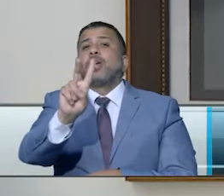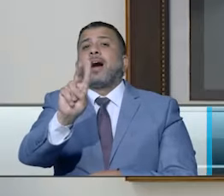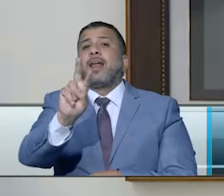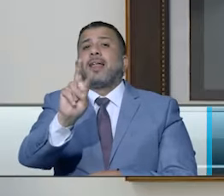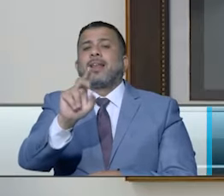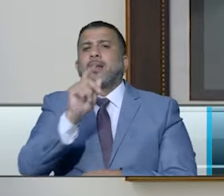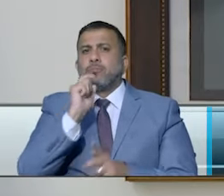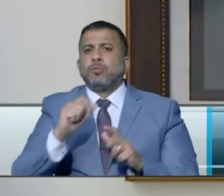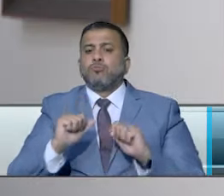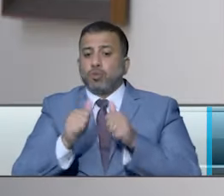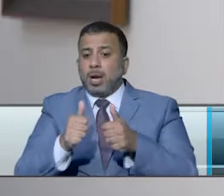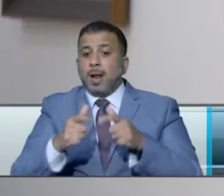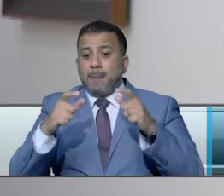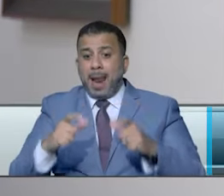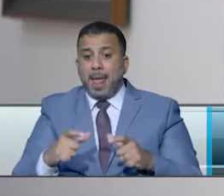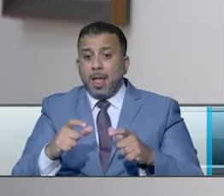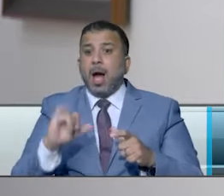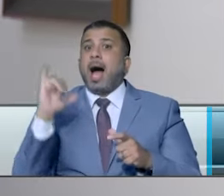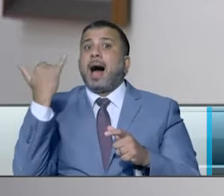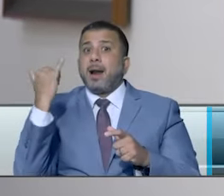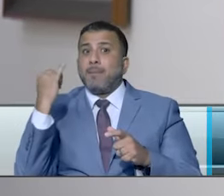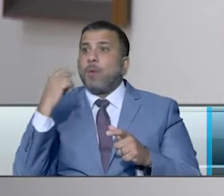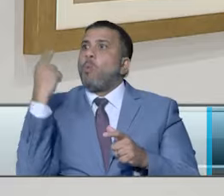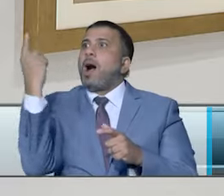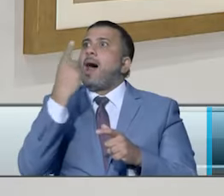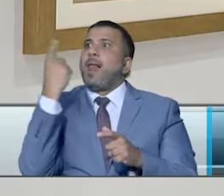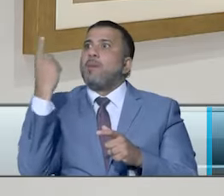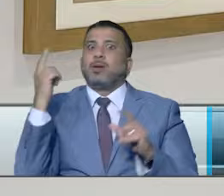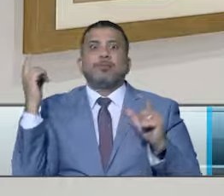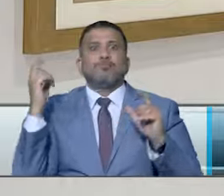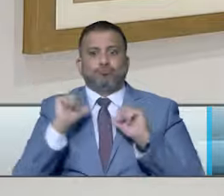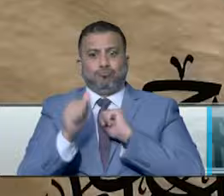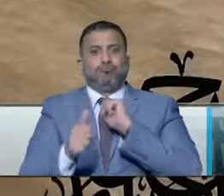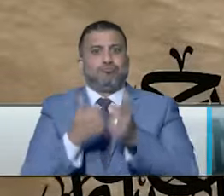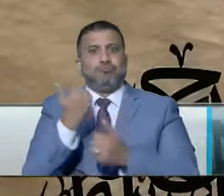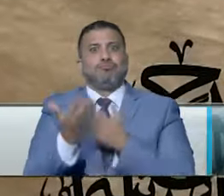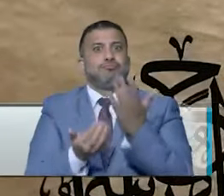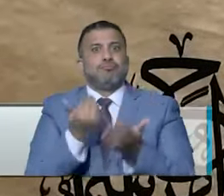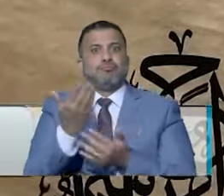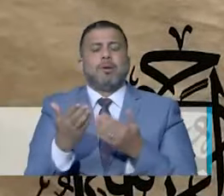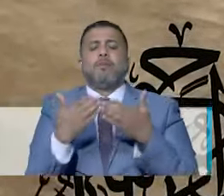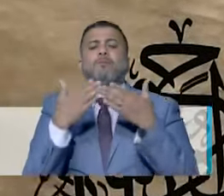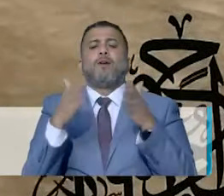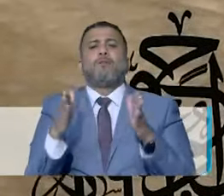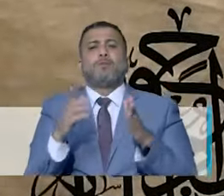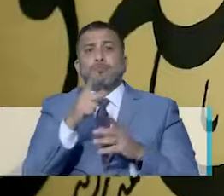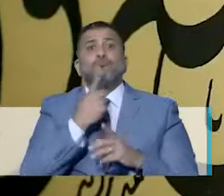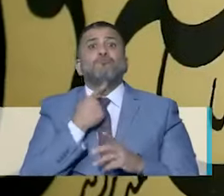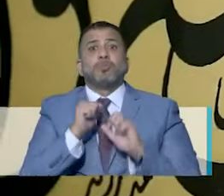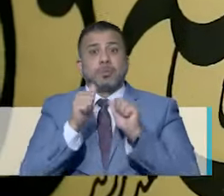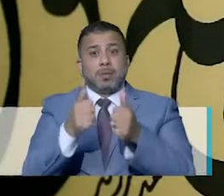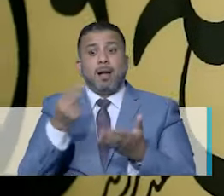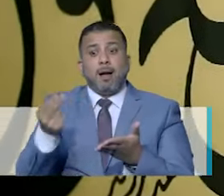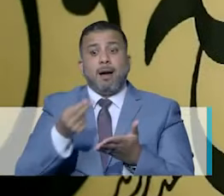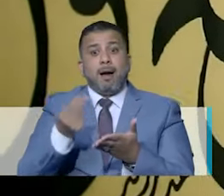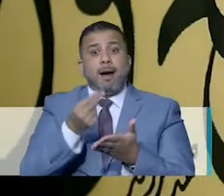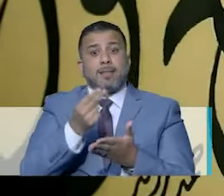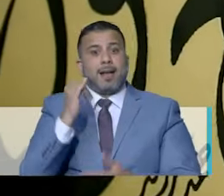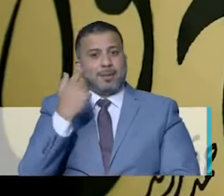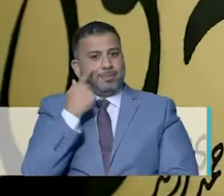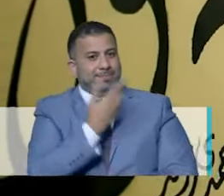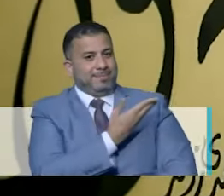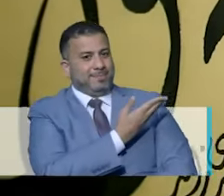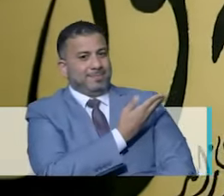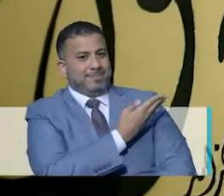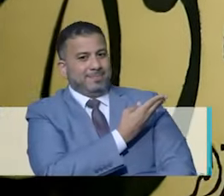مشاركات محليه وعربيه وعالميه واعلنت فتحه باب المشاركه واستقبلت اعمالا